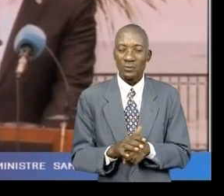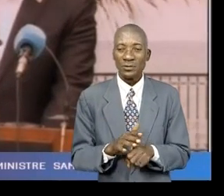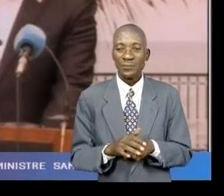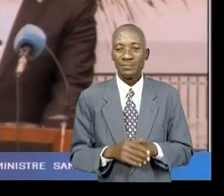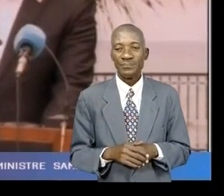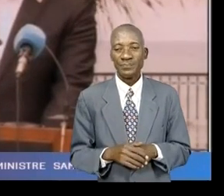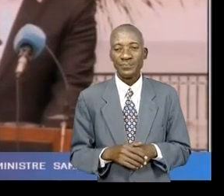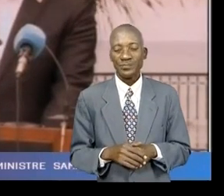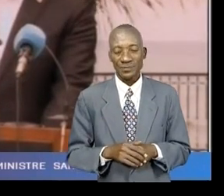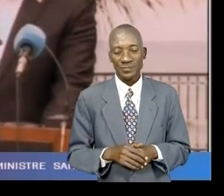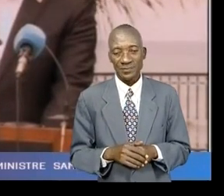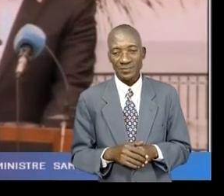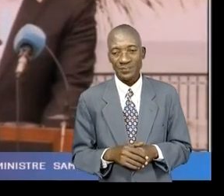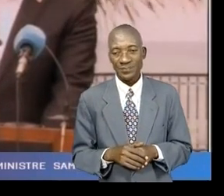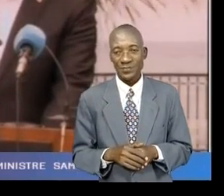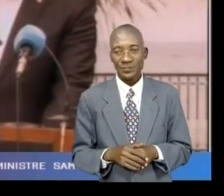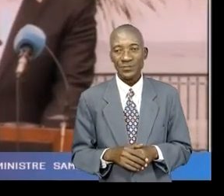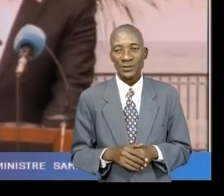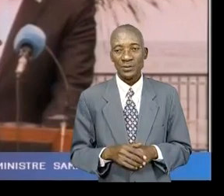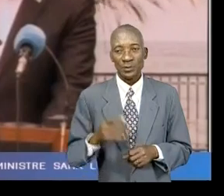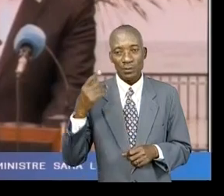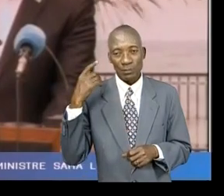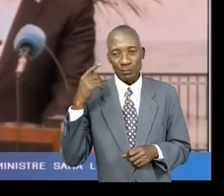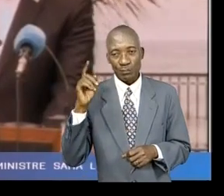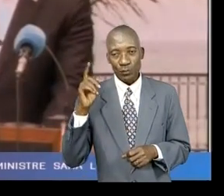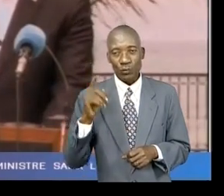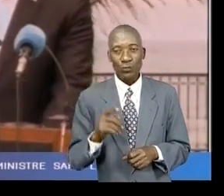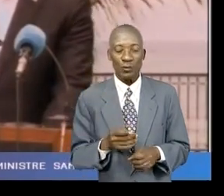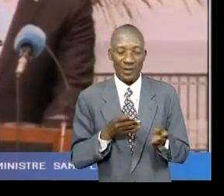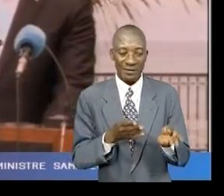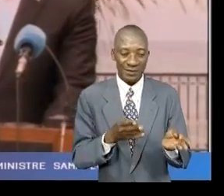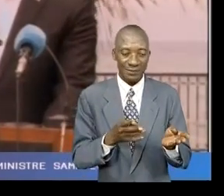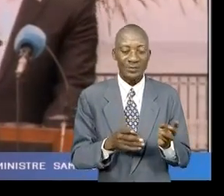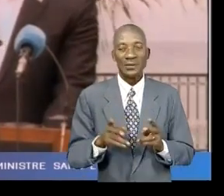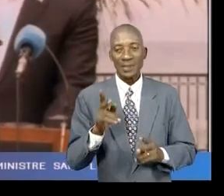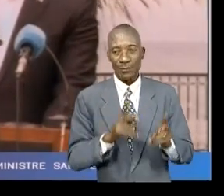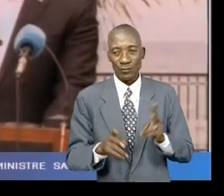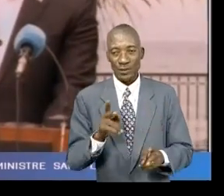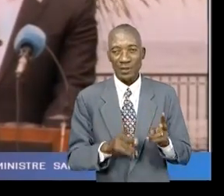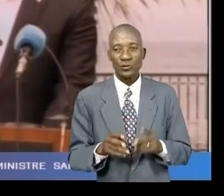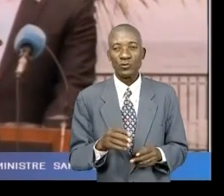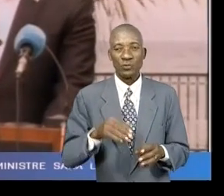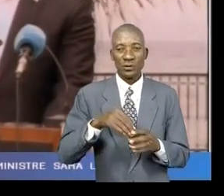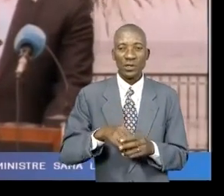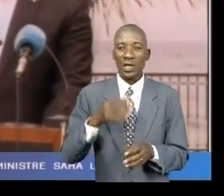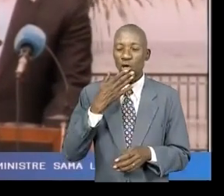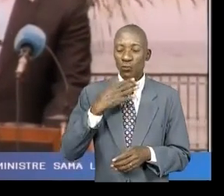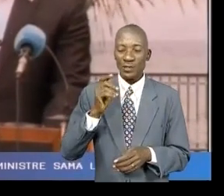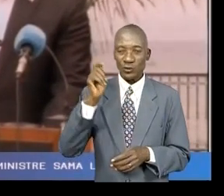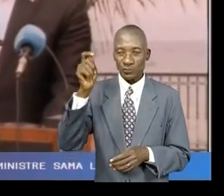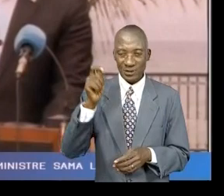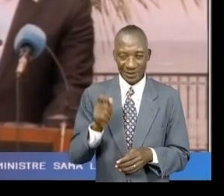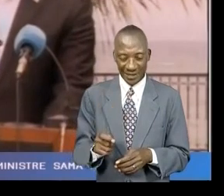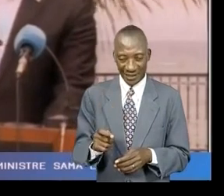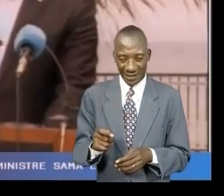mettra également à la disposition de la population un hôpital militaire mobile bien